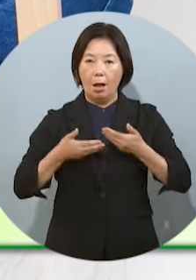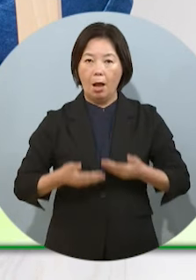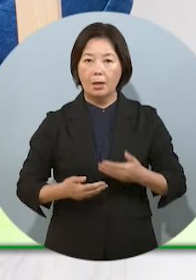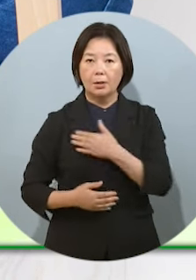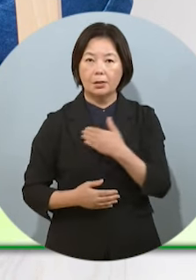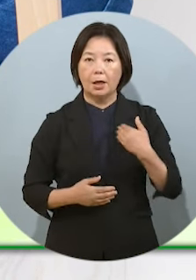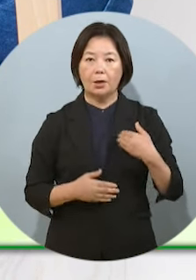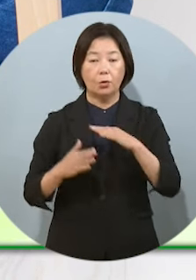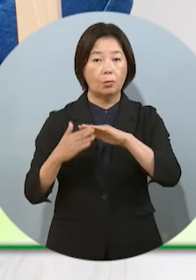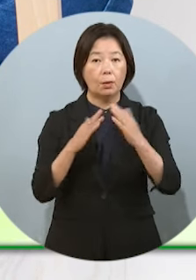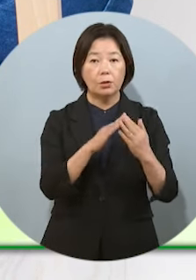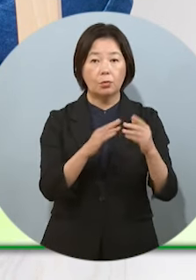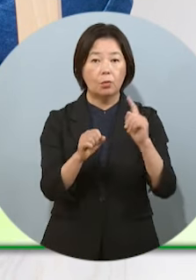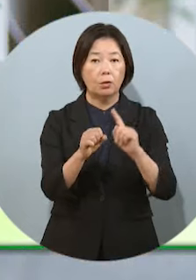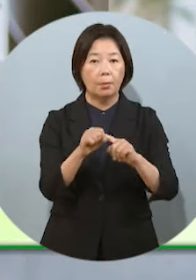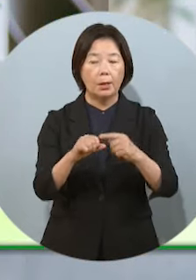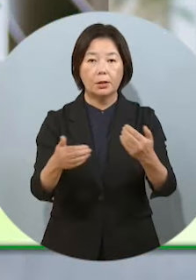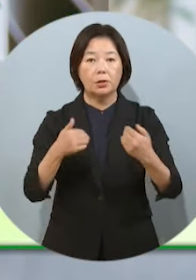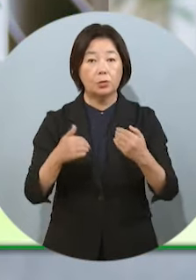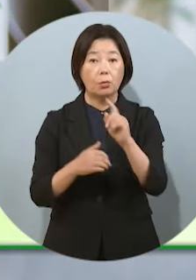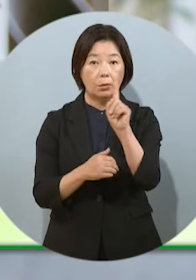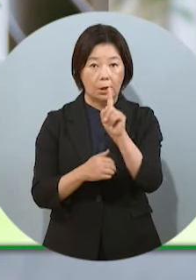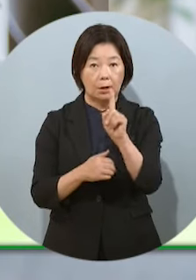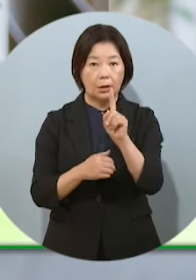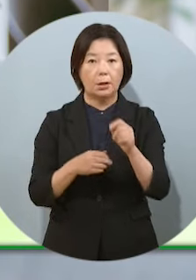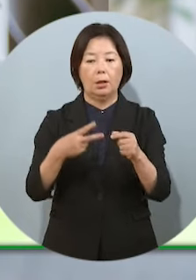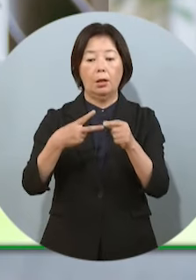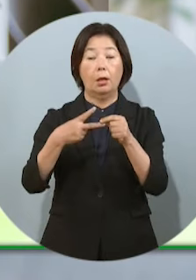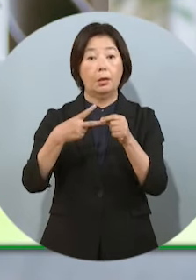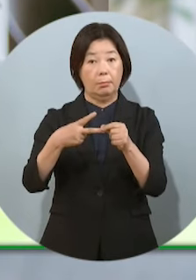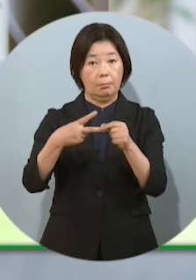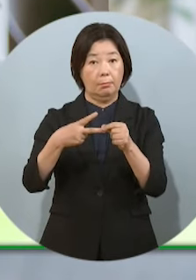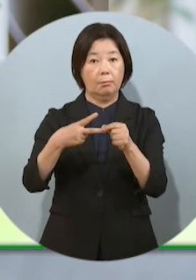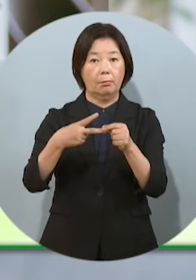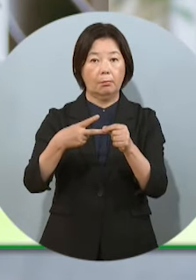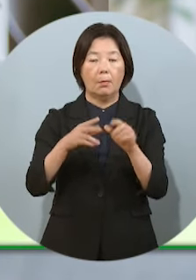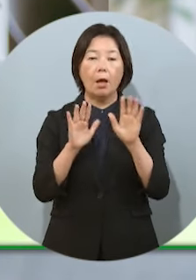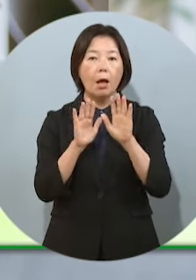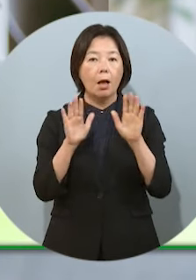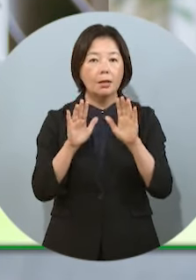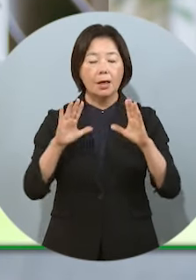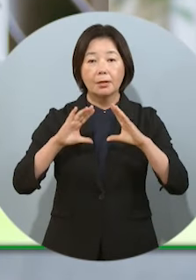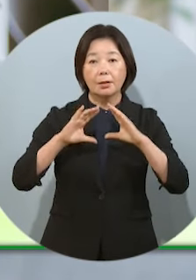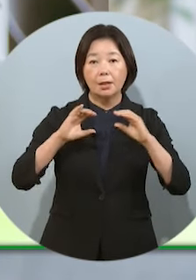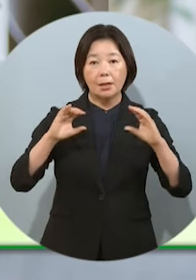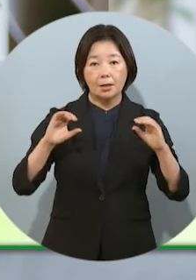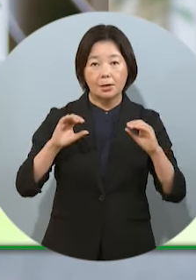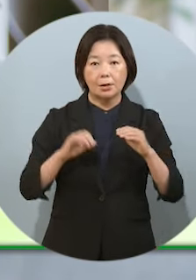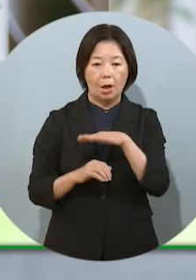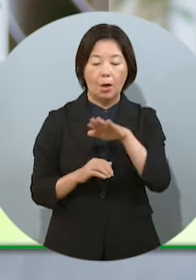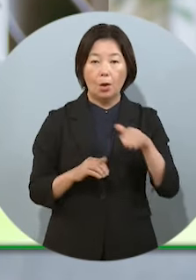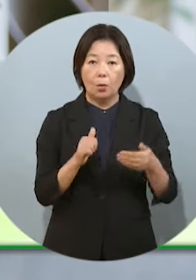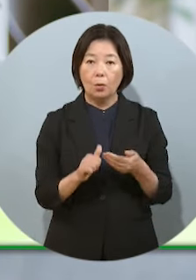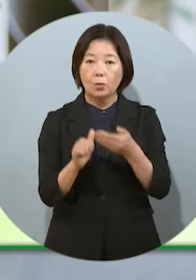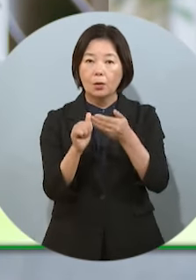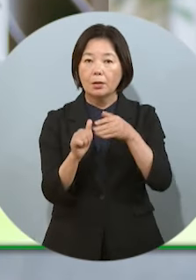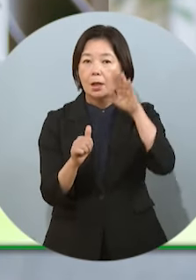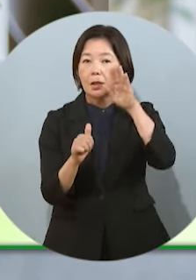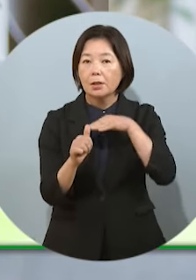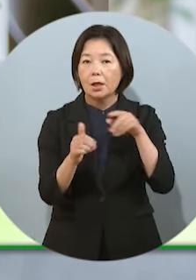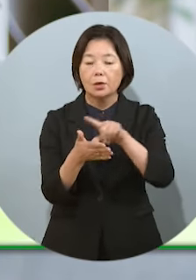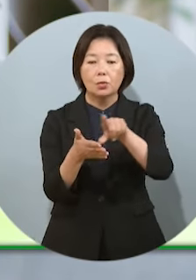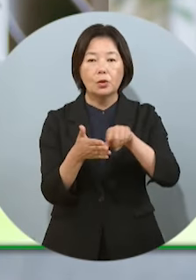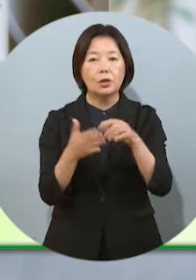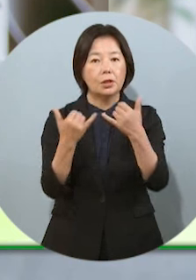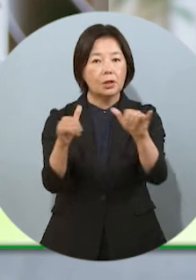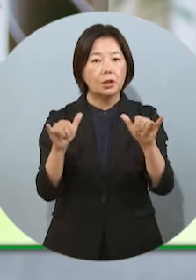る街にするためには。もう1つは、赤ちゃんに優しい子育てのしやすい地域社